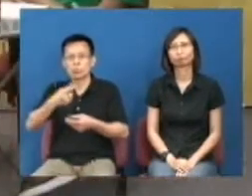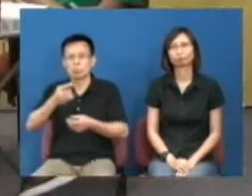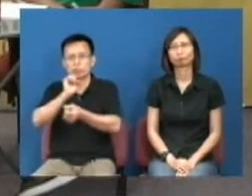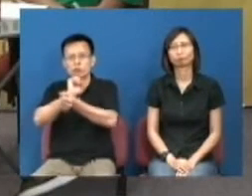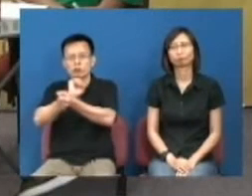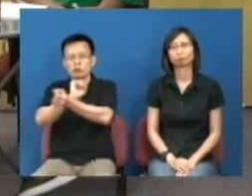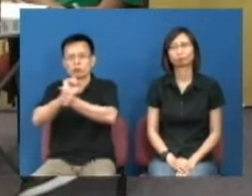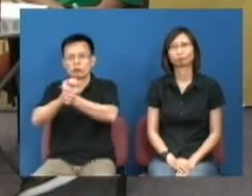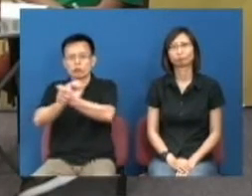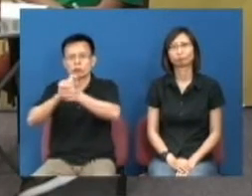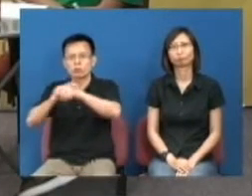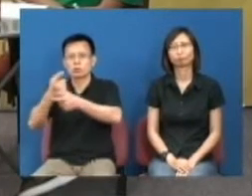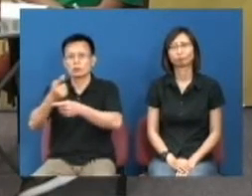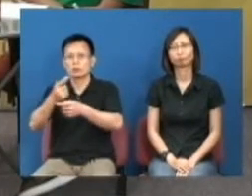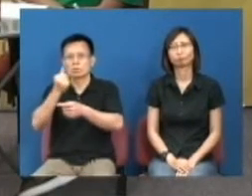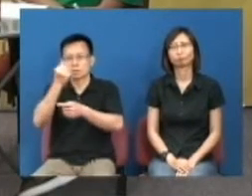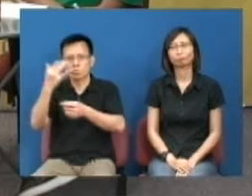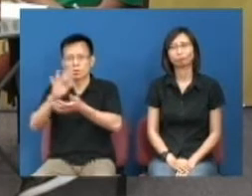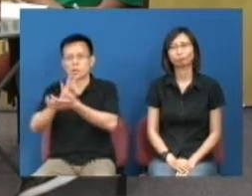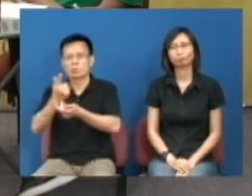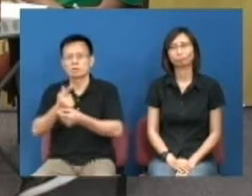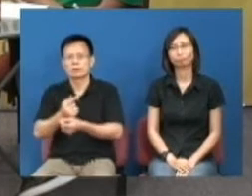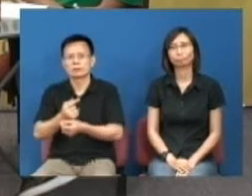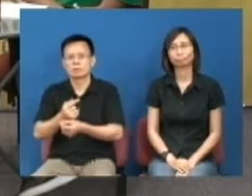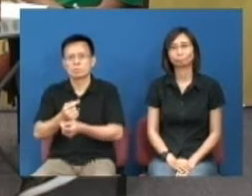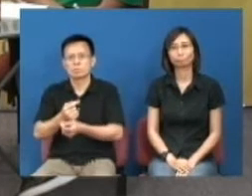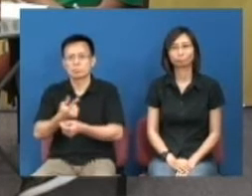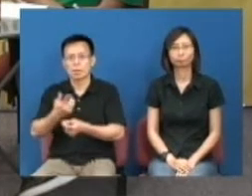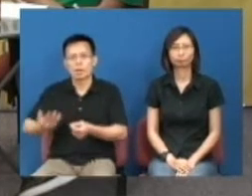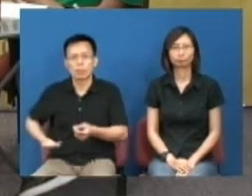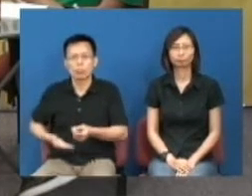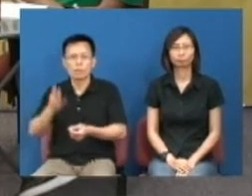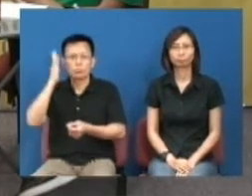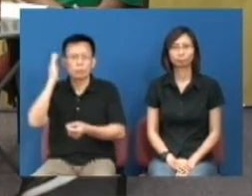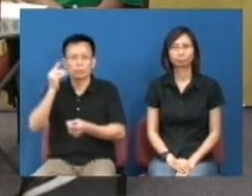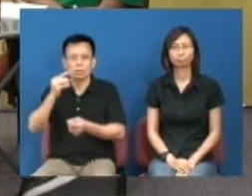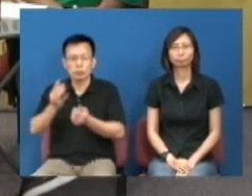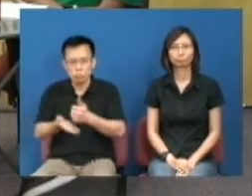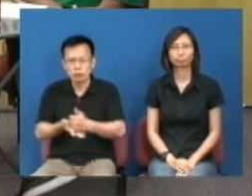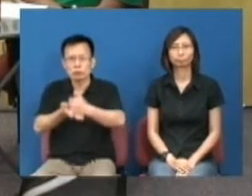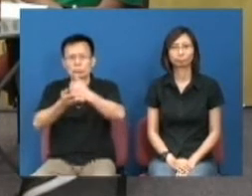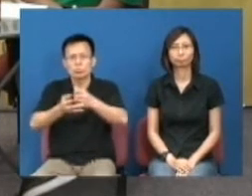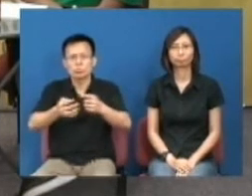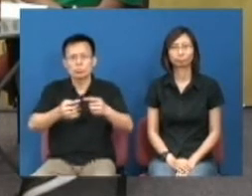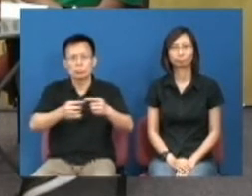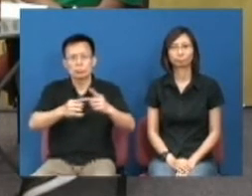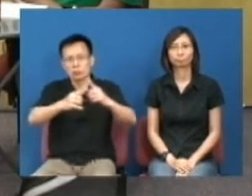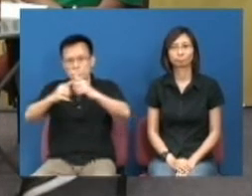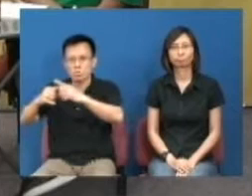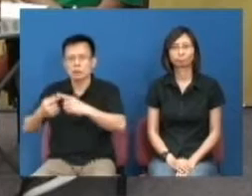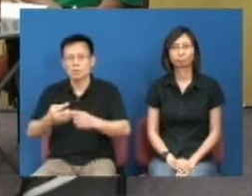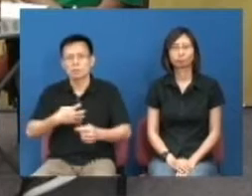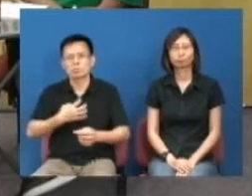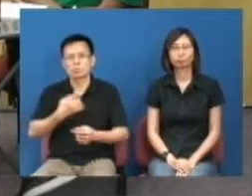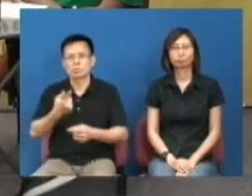簡單道理即係我覺得大家懷念華叔，我當然尊重大家的感情啦。咁但係即係華施耀華